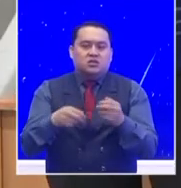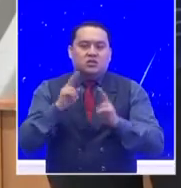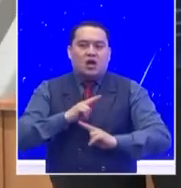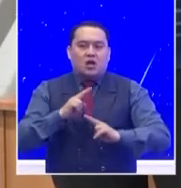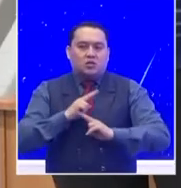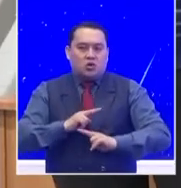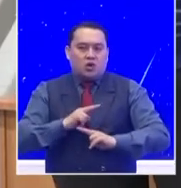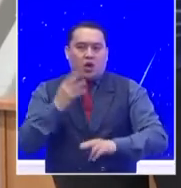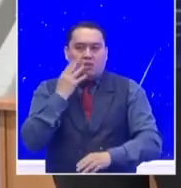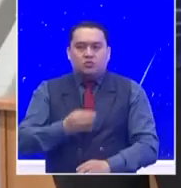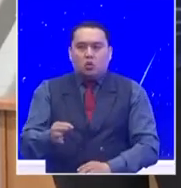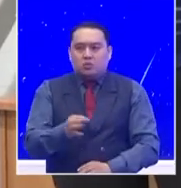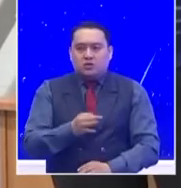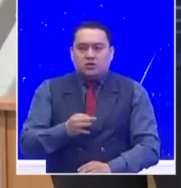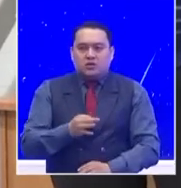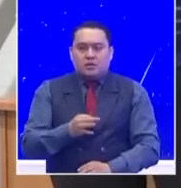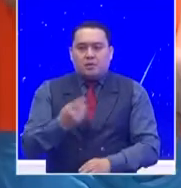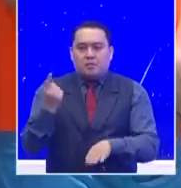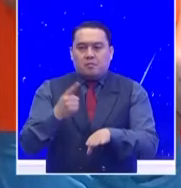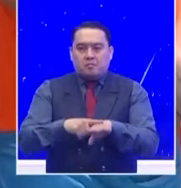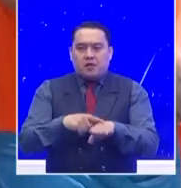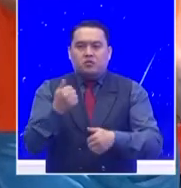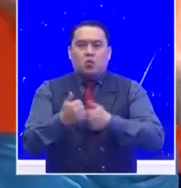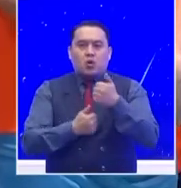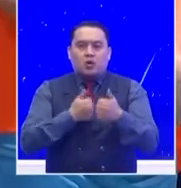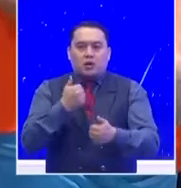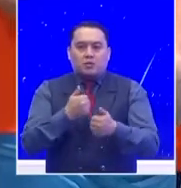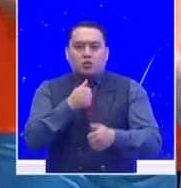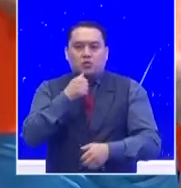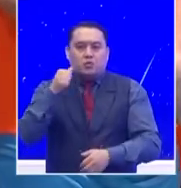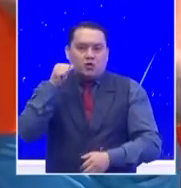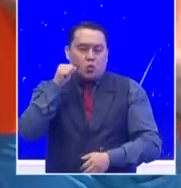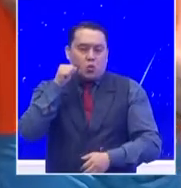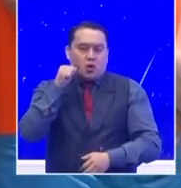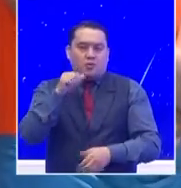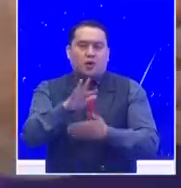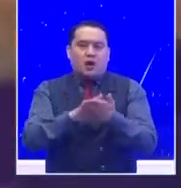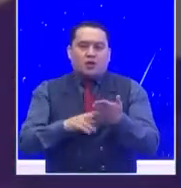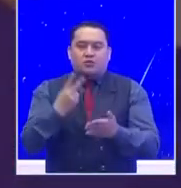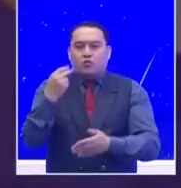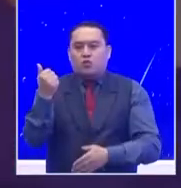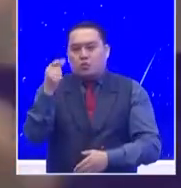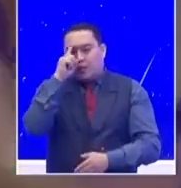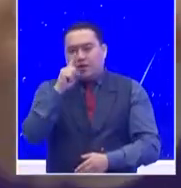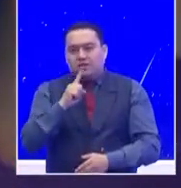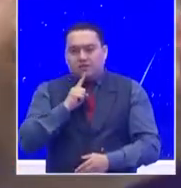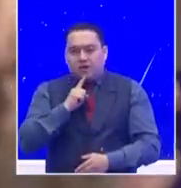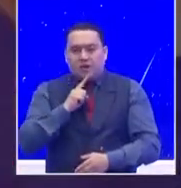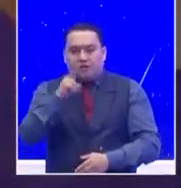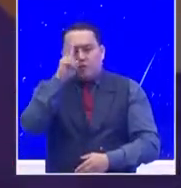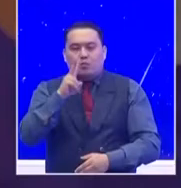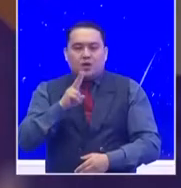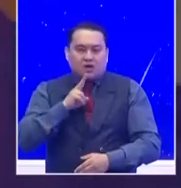сотрудников СМИ Алматинской области. Первый сезон турнира прошел в конце прошлого года и продлился более 2 месяцев. В упорной